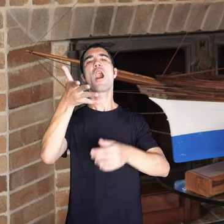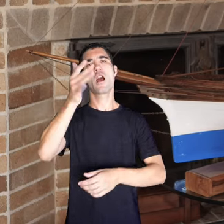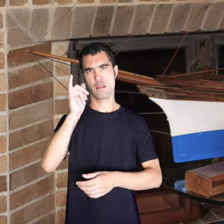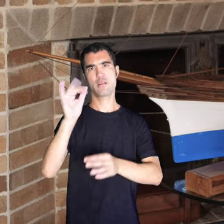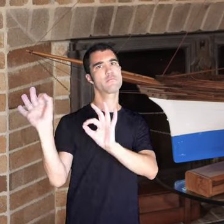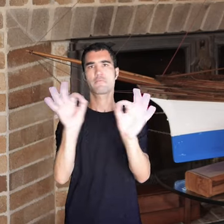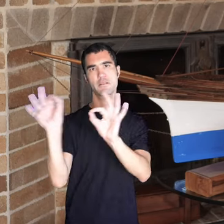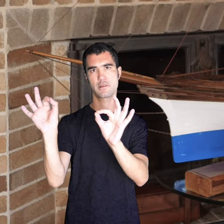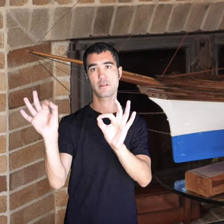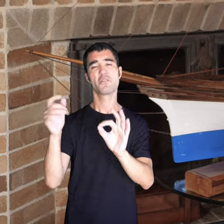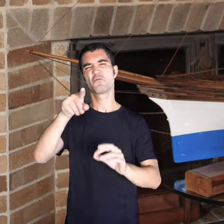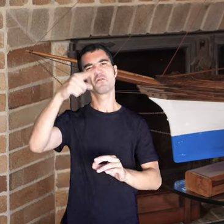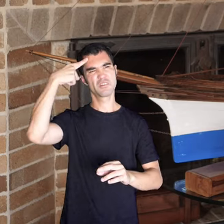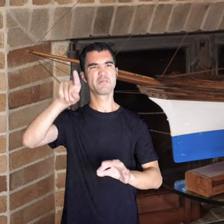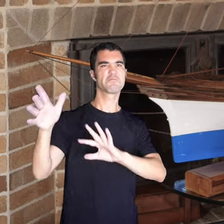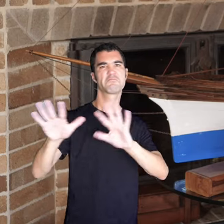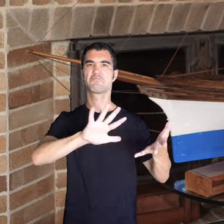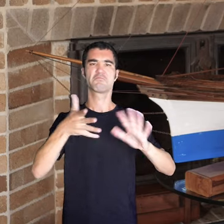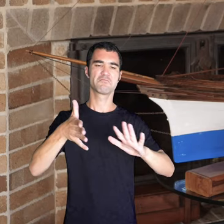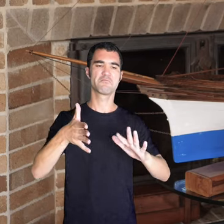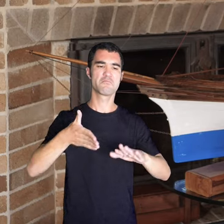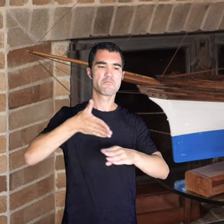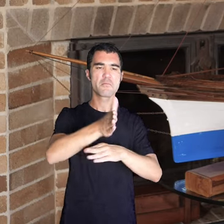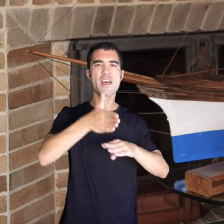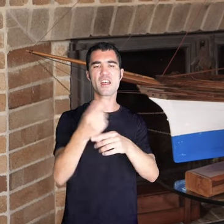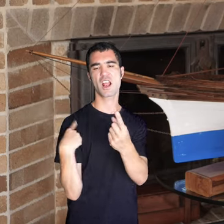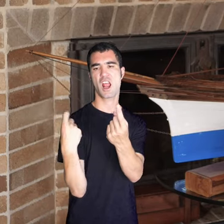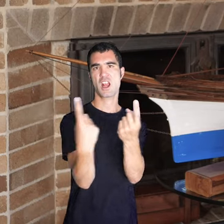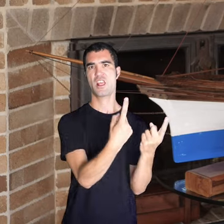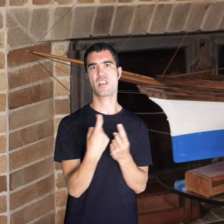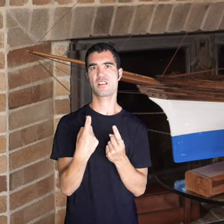I ja saps, pel més o menys, les maderes que hauràs de mester.